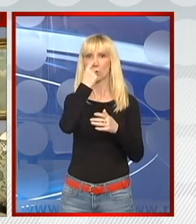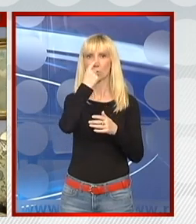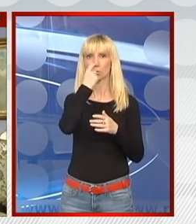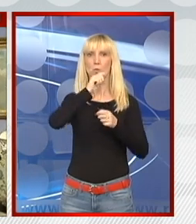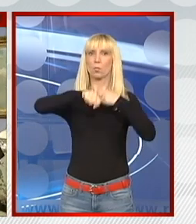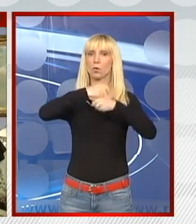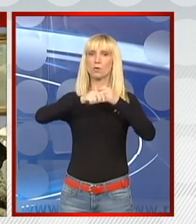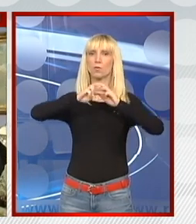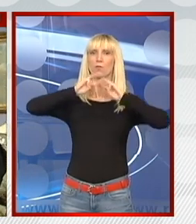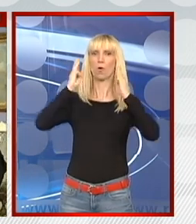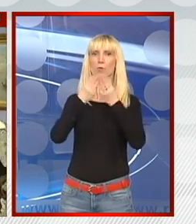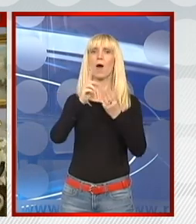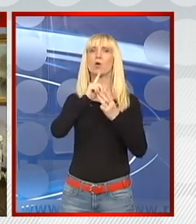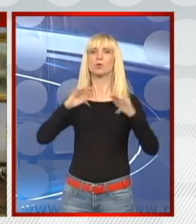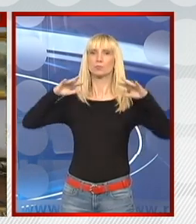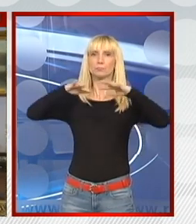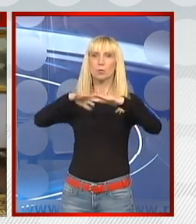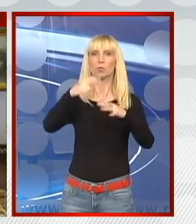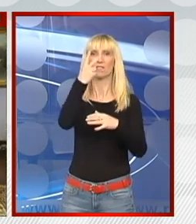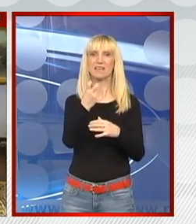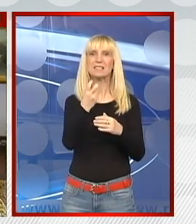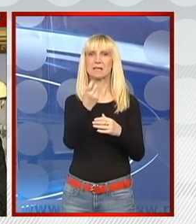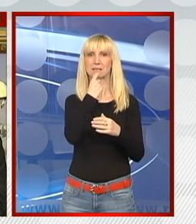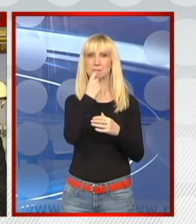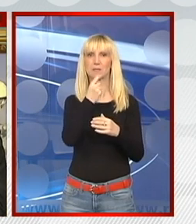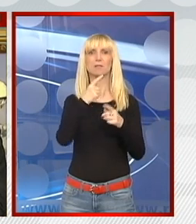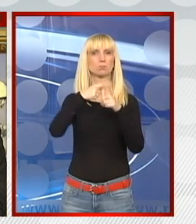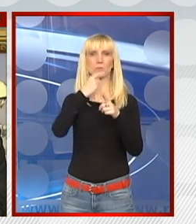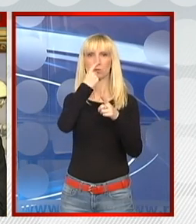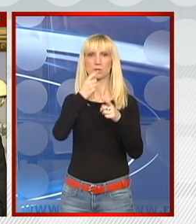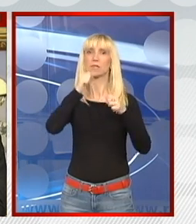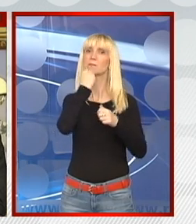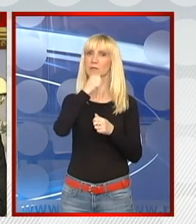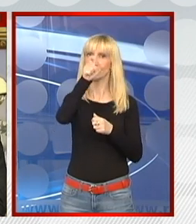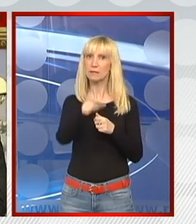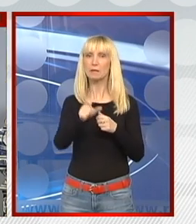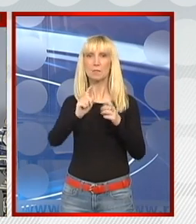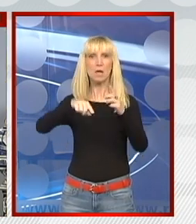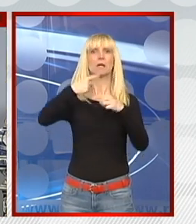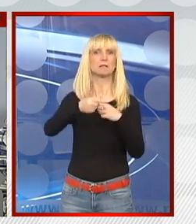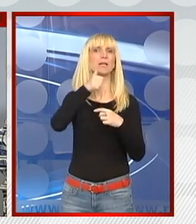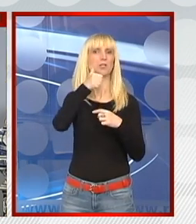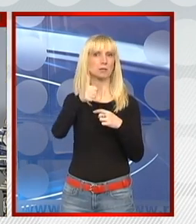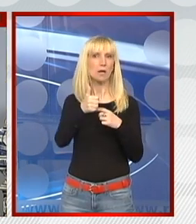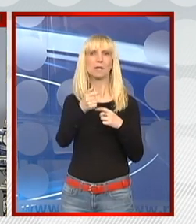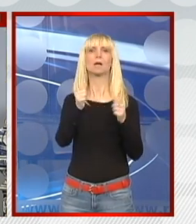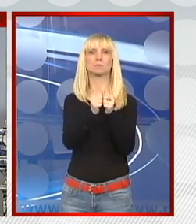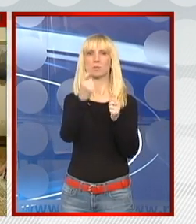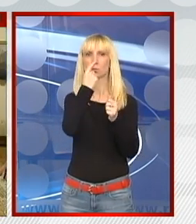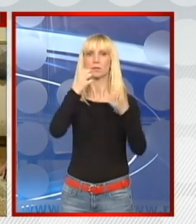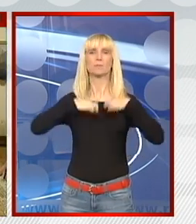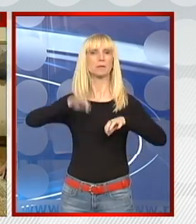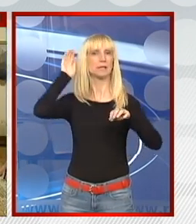-ruskog poslednog foruma, koji će okupiti oko 200 srpskih i ruskih privrednika, a narednog dana sa ruskim